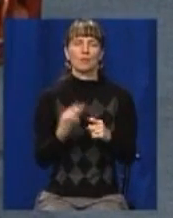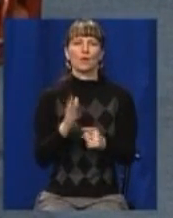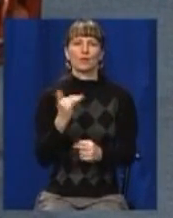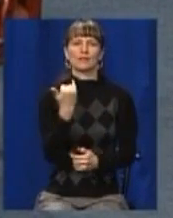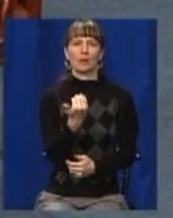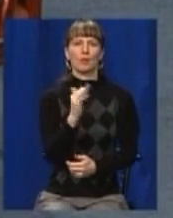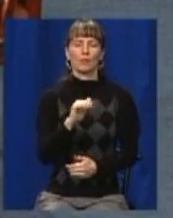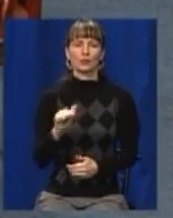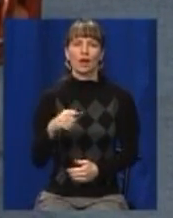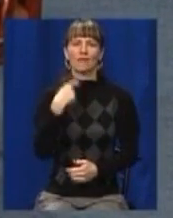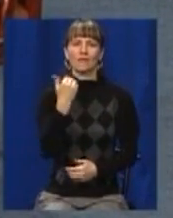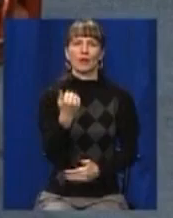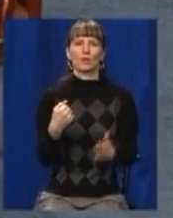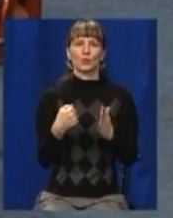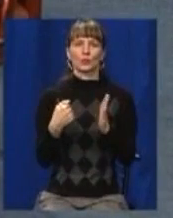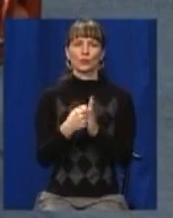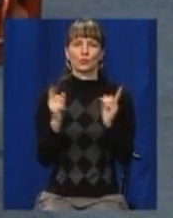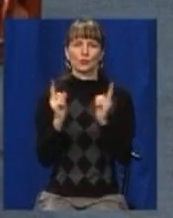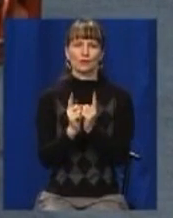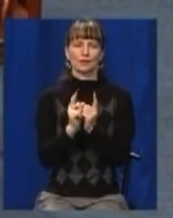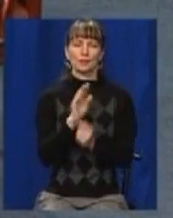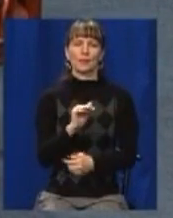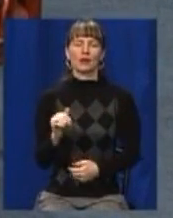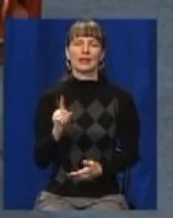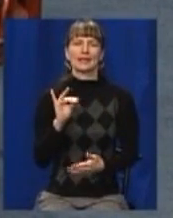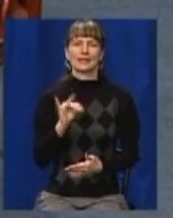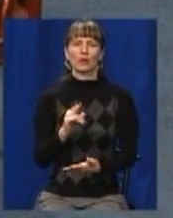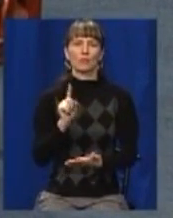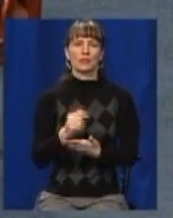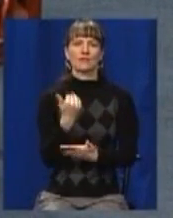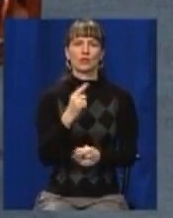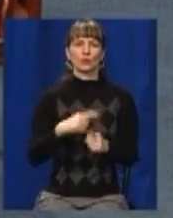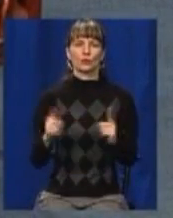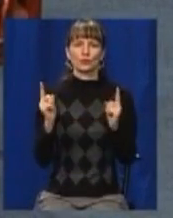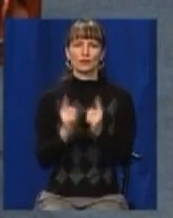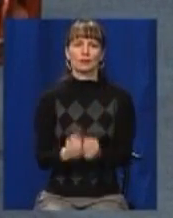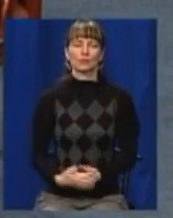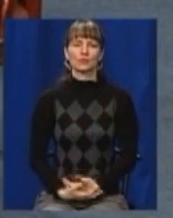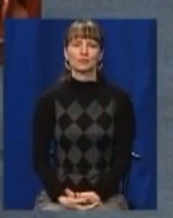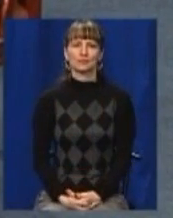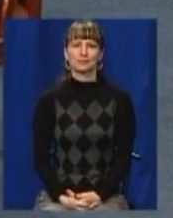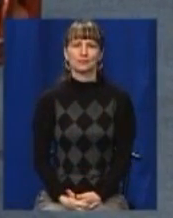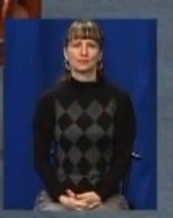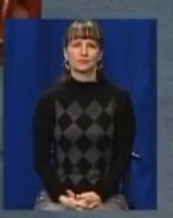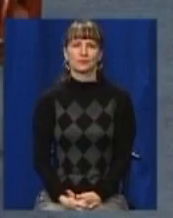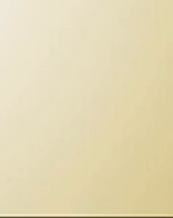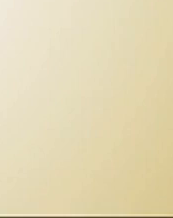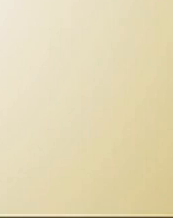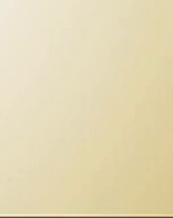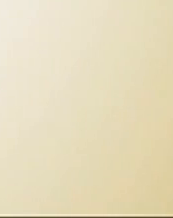вами прощатися. Кажемо вам до побачення. Па-па. І обов'язково з вами скоро зустрінемось. Бувайте.